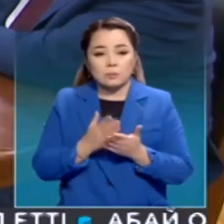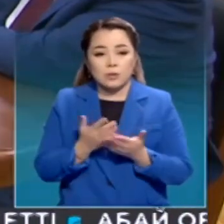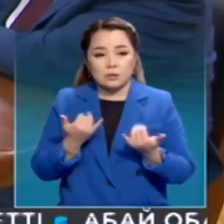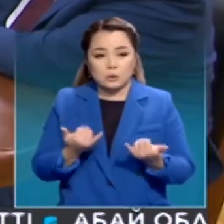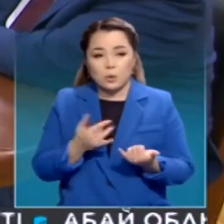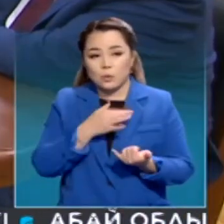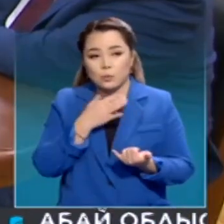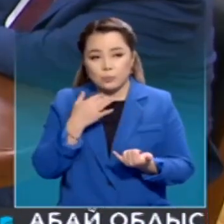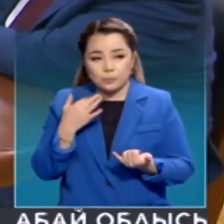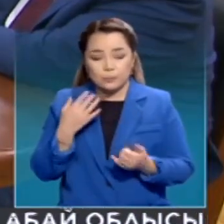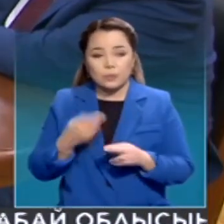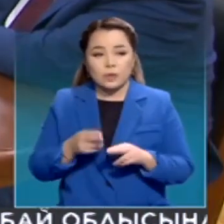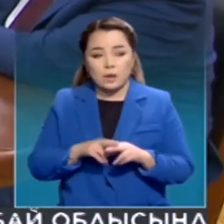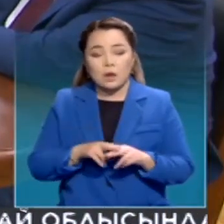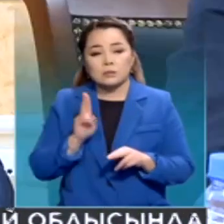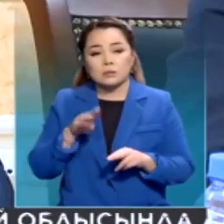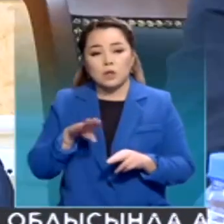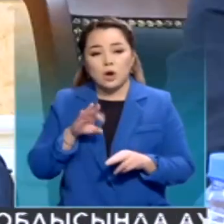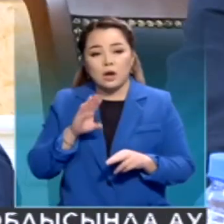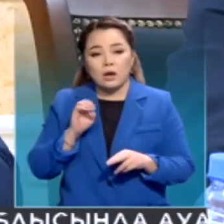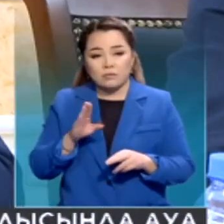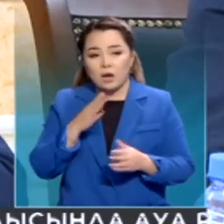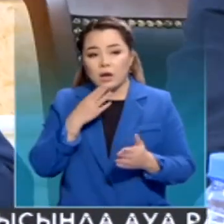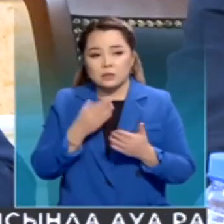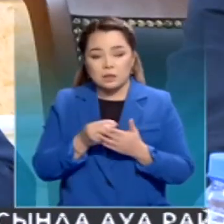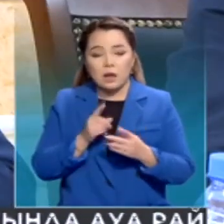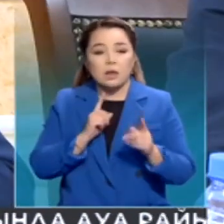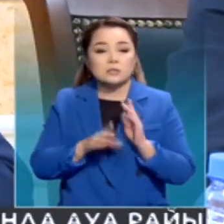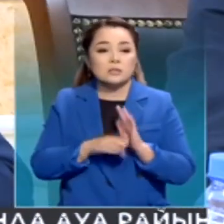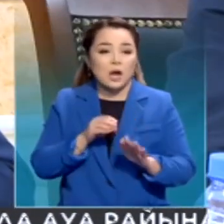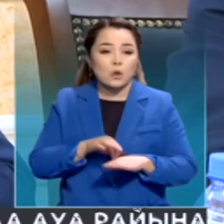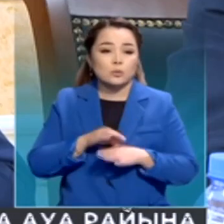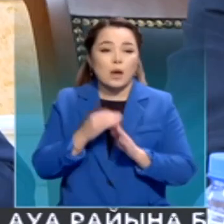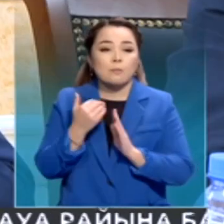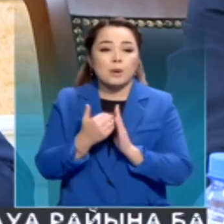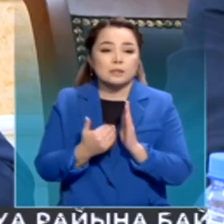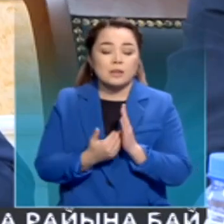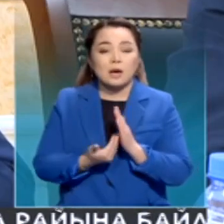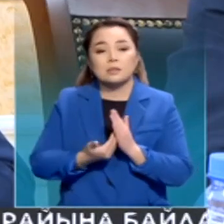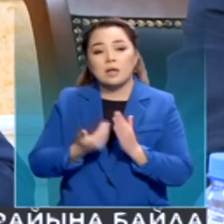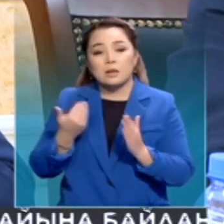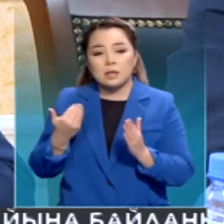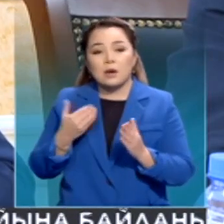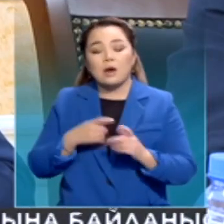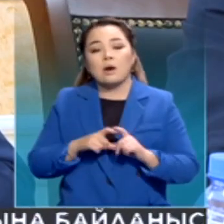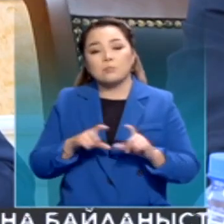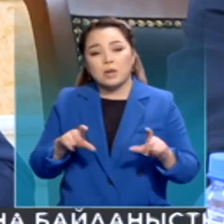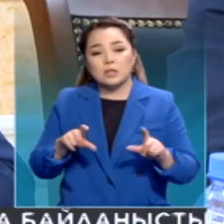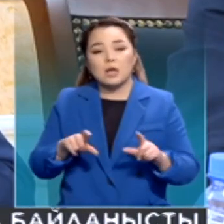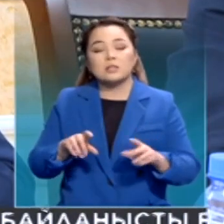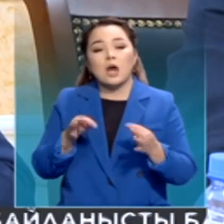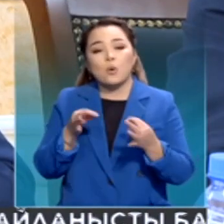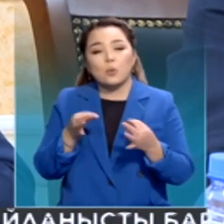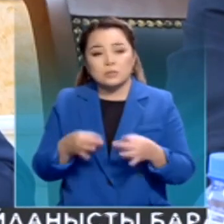емес. Қасым-Жомарт Кемел Тоқаев өзінің сайлау алды бағдарламасында объективті және